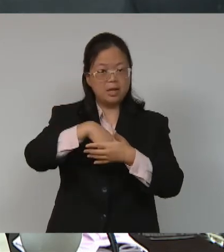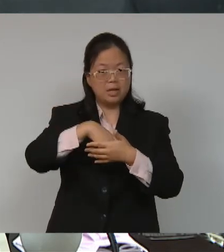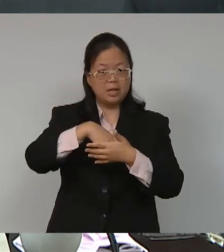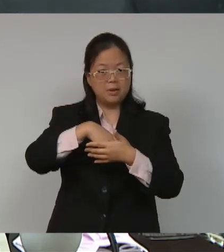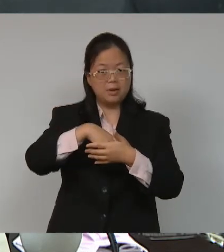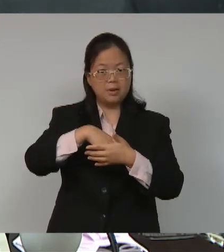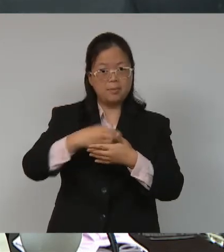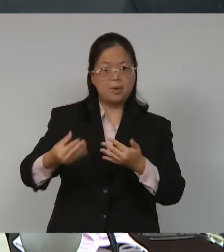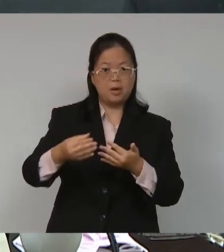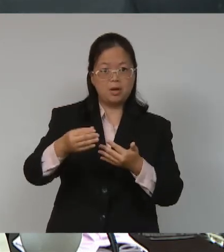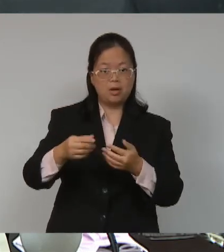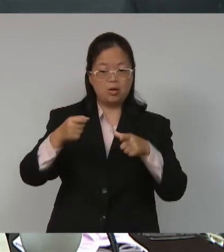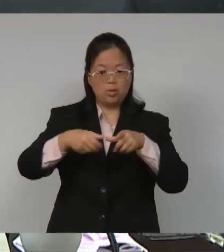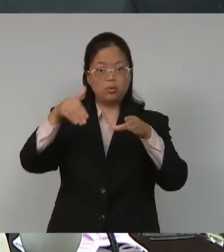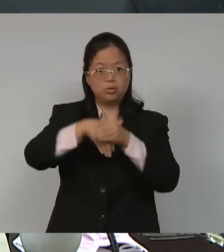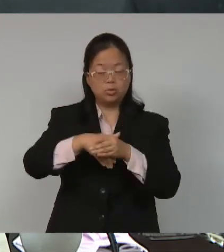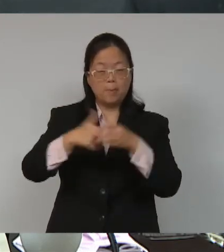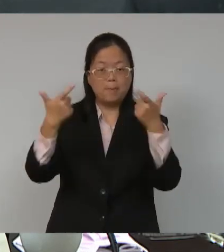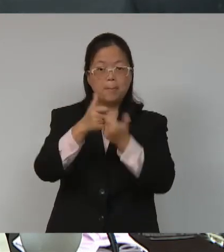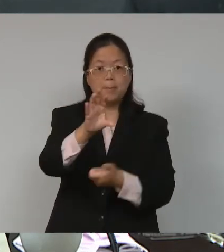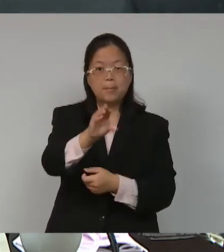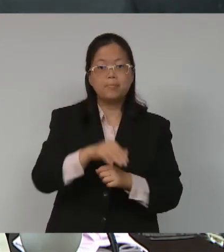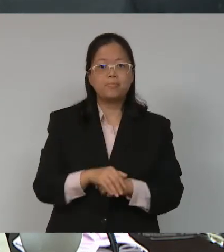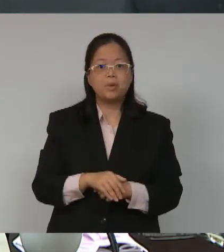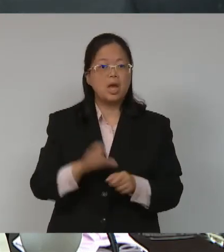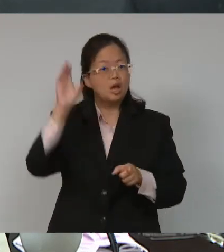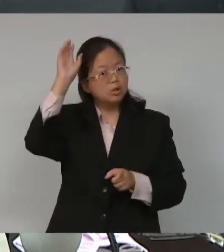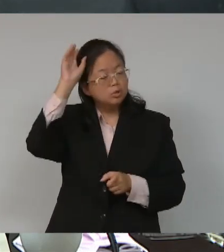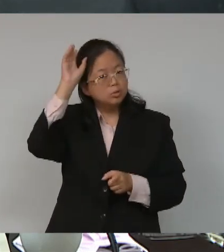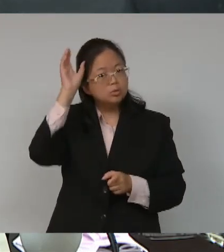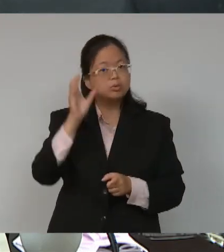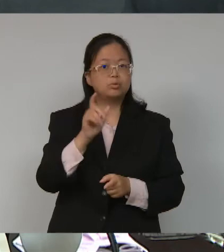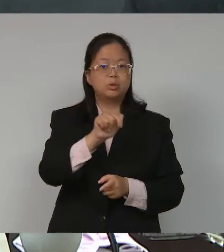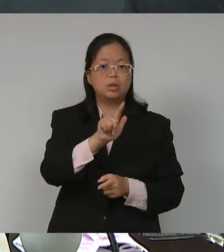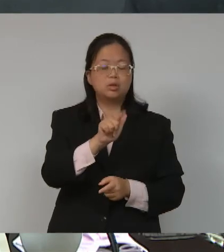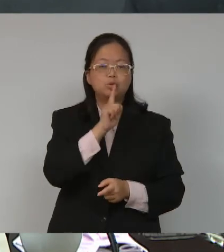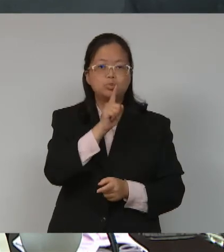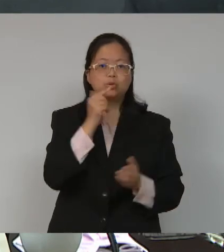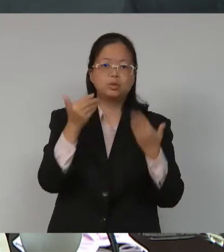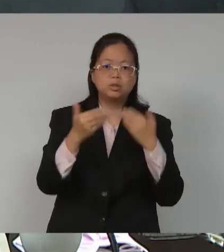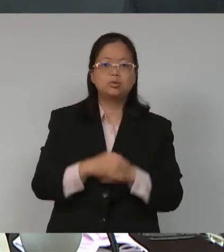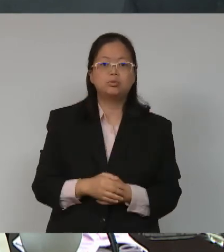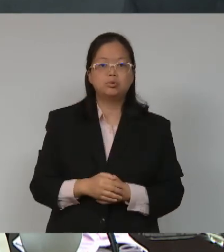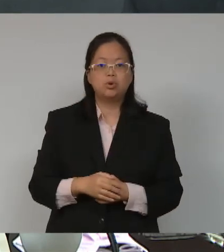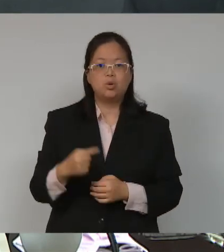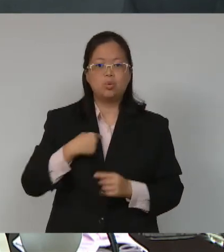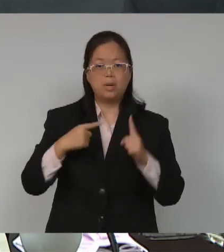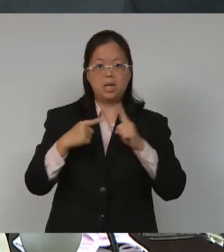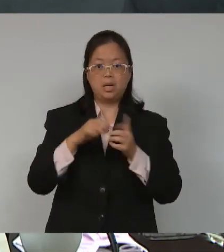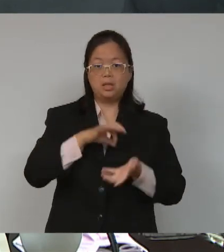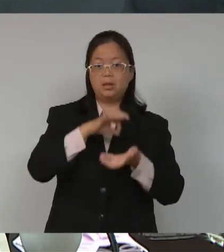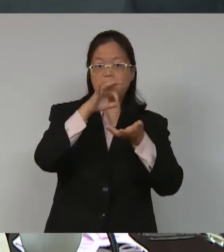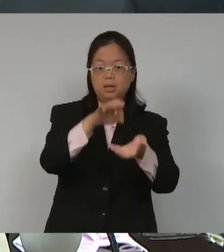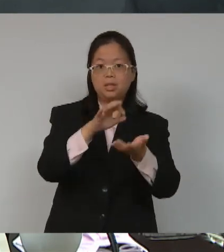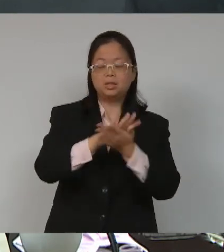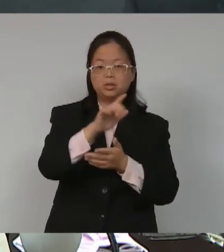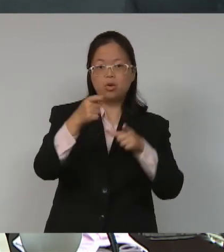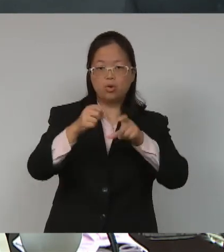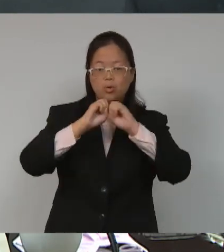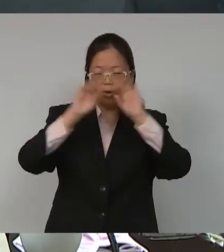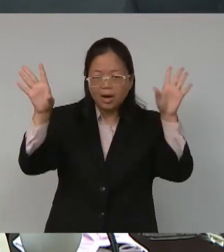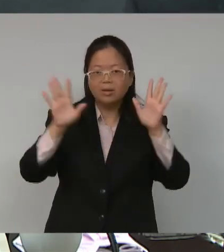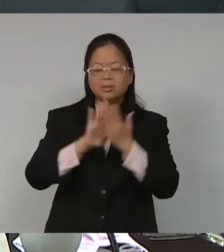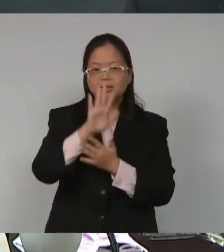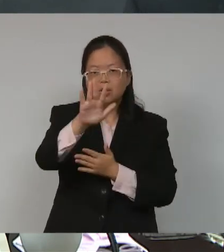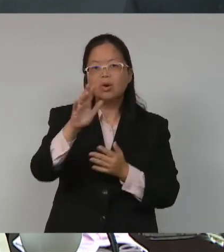投。好，我想其实以苏彦图老师的看法很清楚，这个人民提案才会有公告后的问题，所以根本